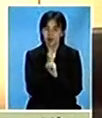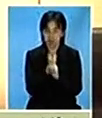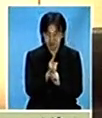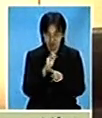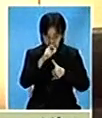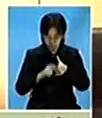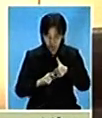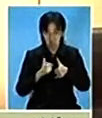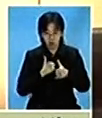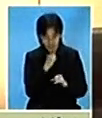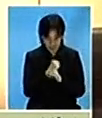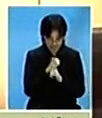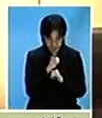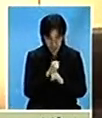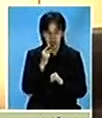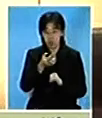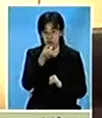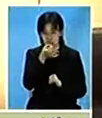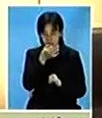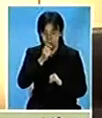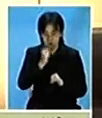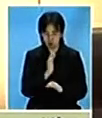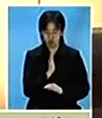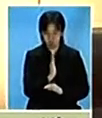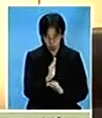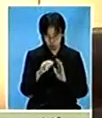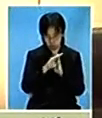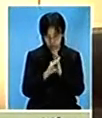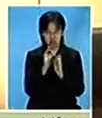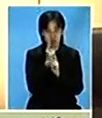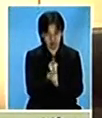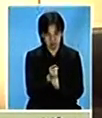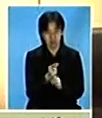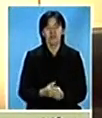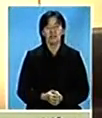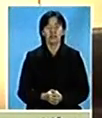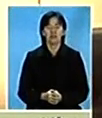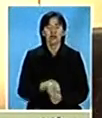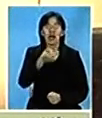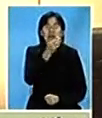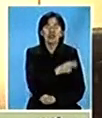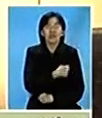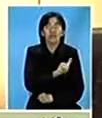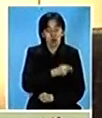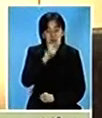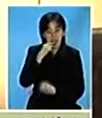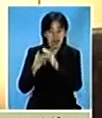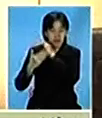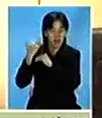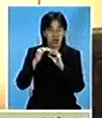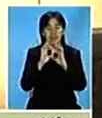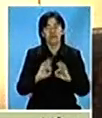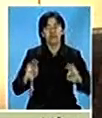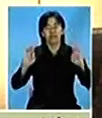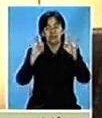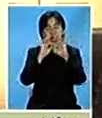ยธรรมหรือจรรยาบรรณแห่งวิชาชีพกำกับด้วยวิชา วิชาชีพแพทย์การแพทย์แผนไทยมีความสำคัญ